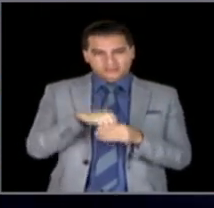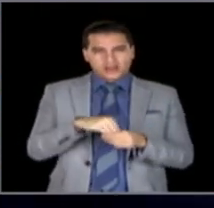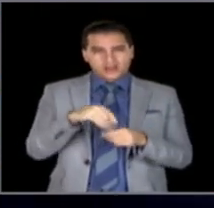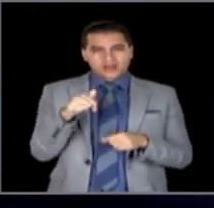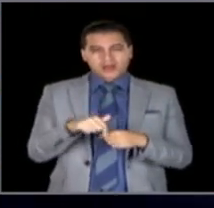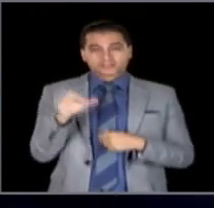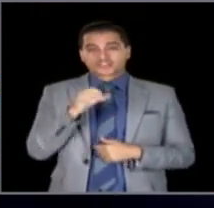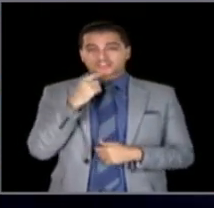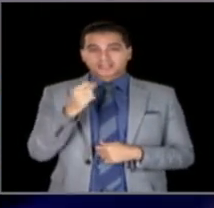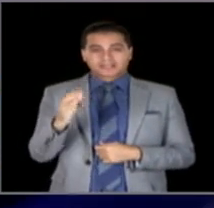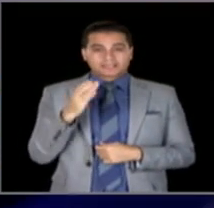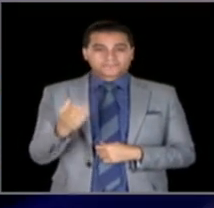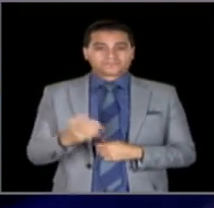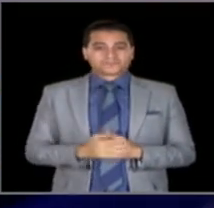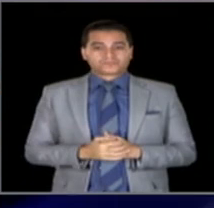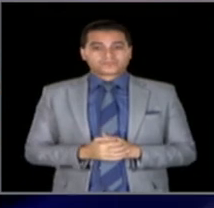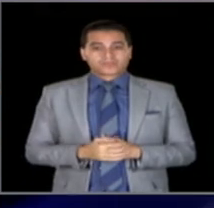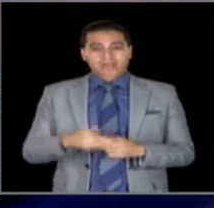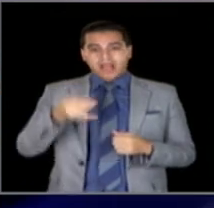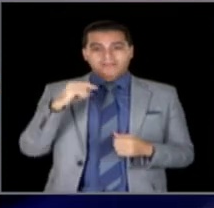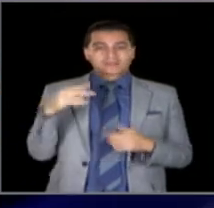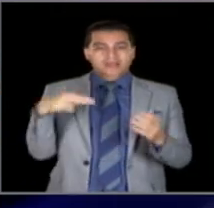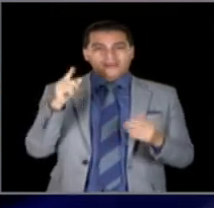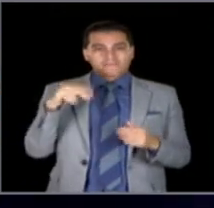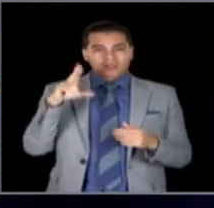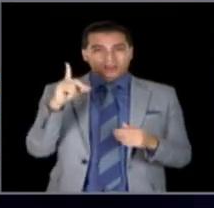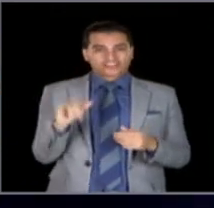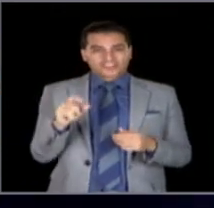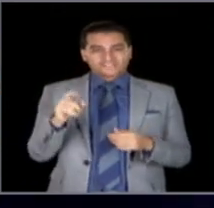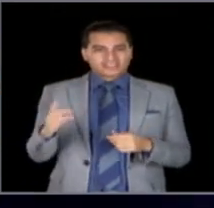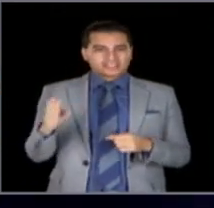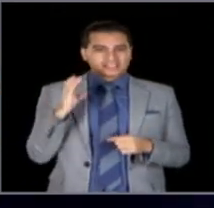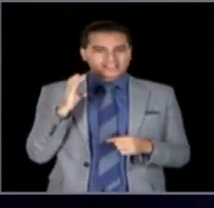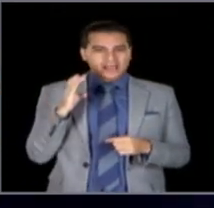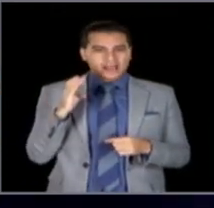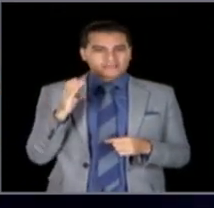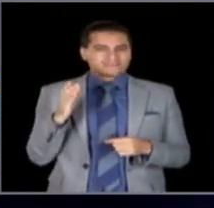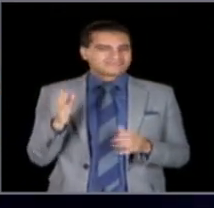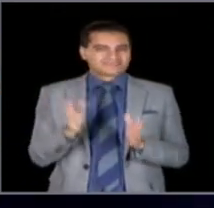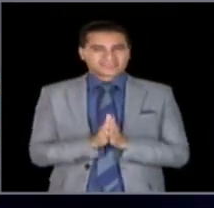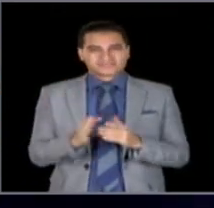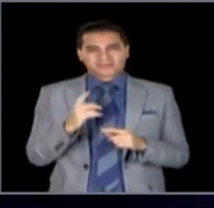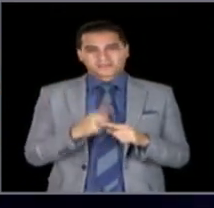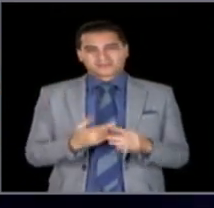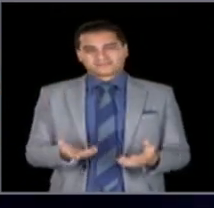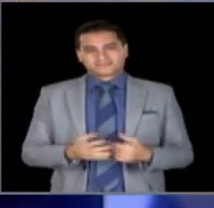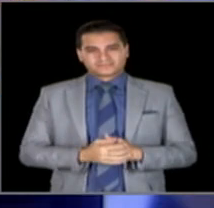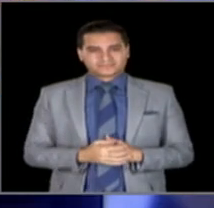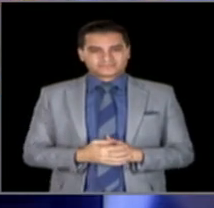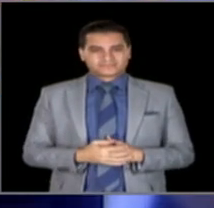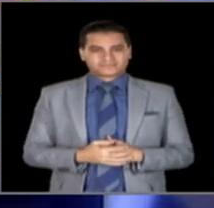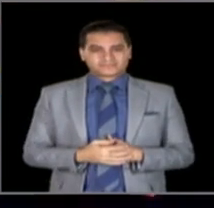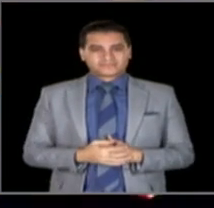19 ثانية يا يسري، إجابتك. أحمد عبد اللطيف. أحمد عبد اللطيف، يسري للأسف الشديد إجابة